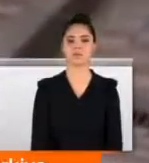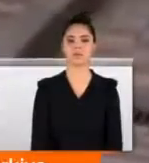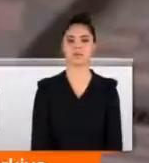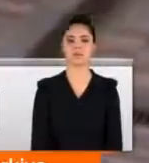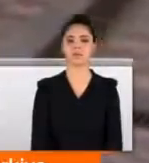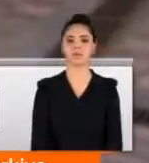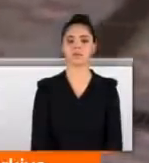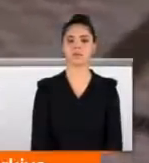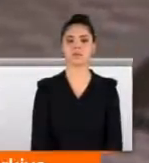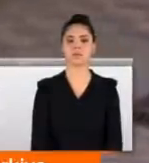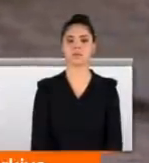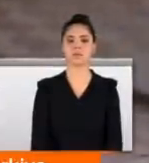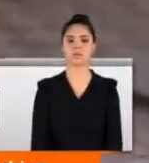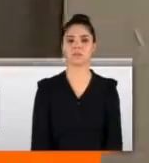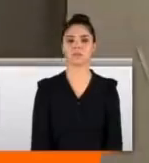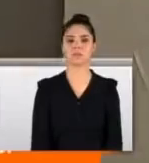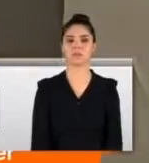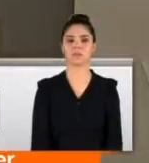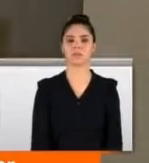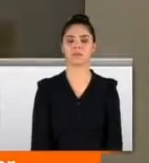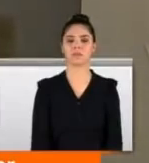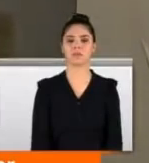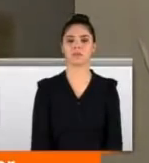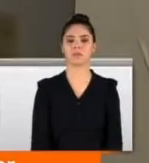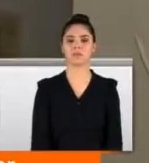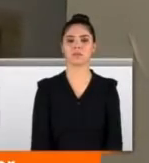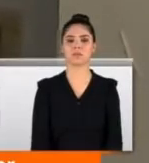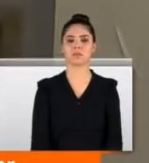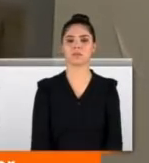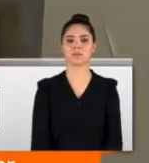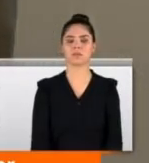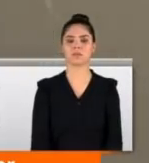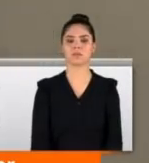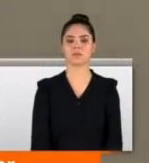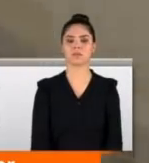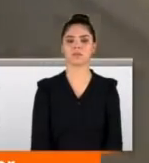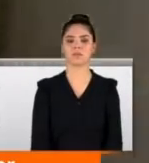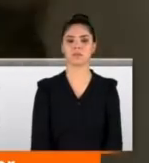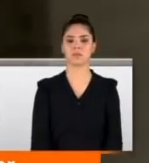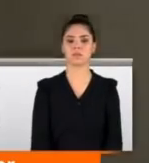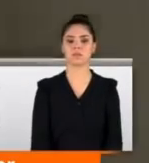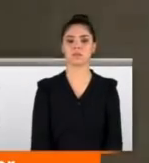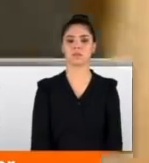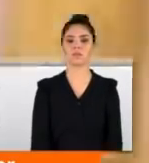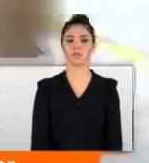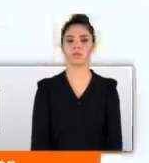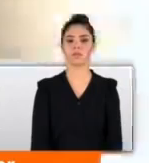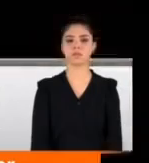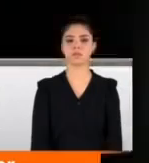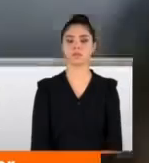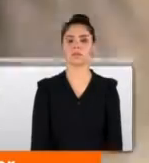insanlık besleyen hayvanlar ne istiyorsunuz? Ya çıkar mısınız? Sizin olduğunuzu iddia ediliyor, doğru mudur? Sizin bakıyorsunuz